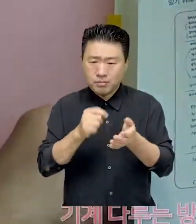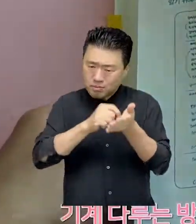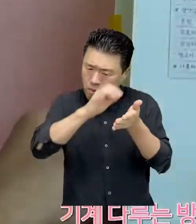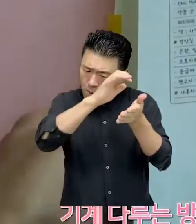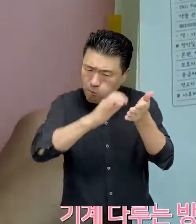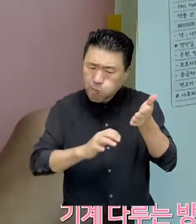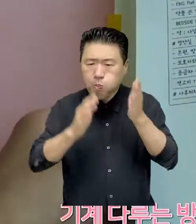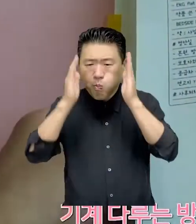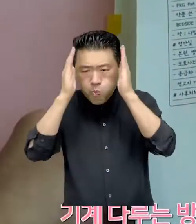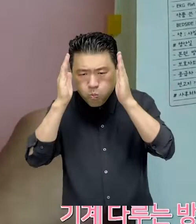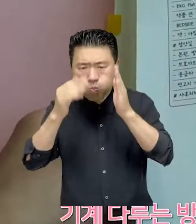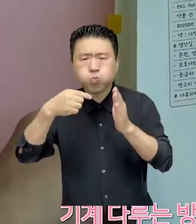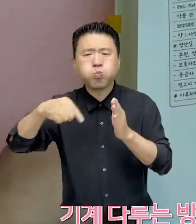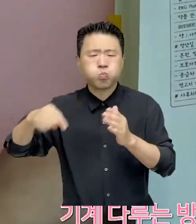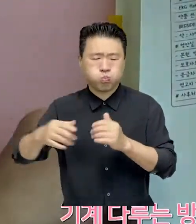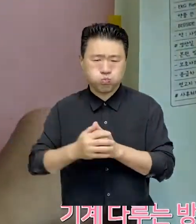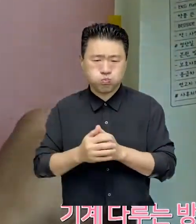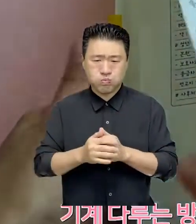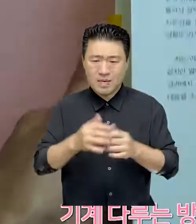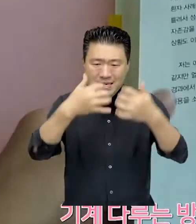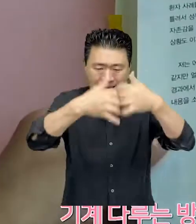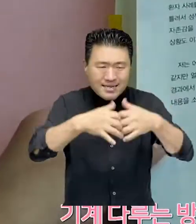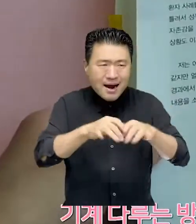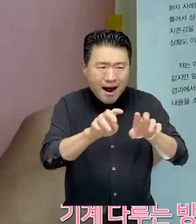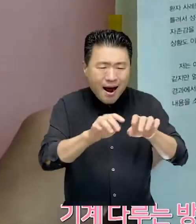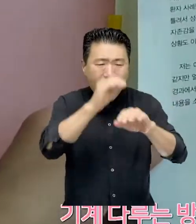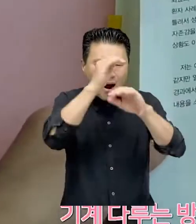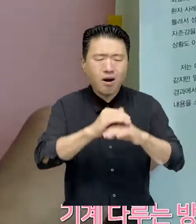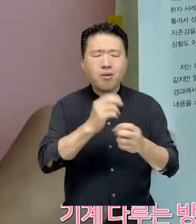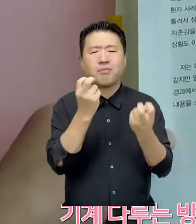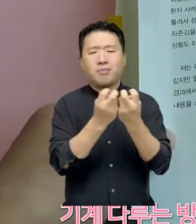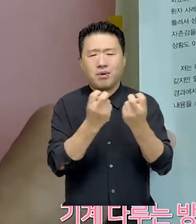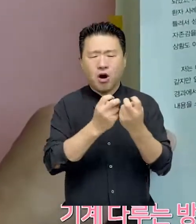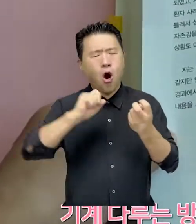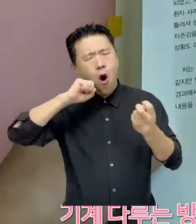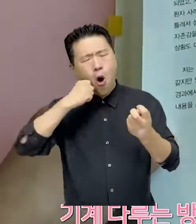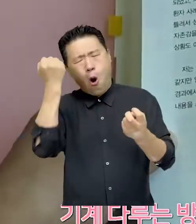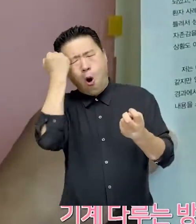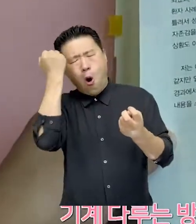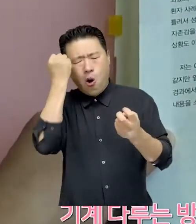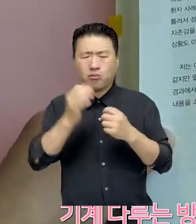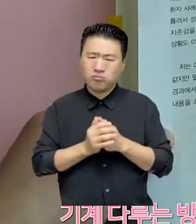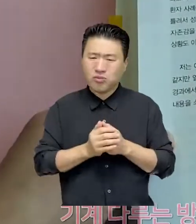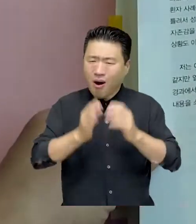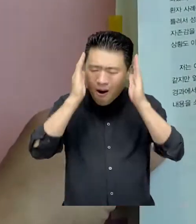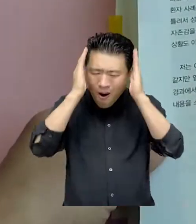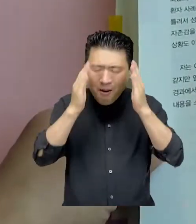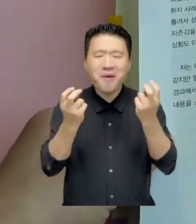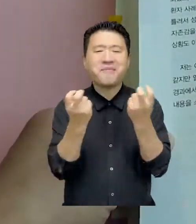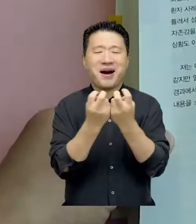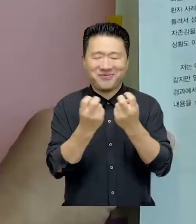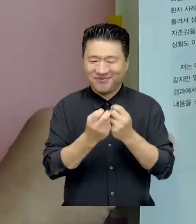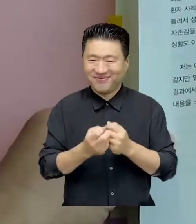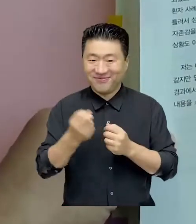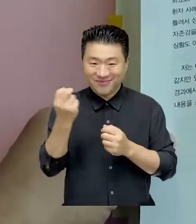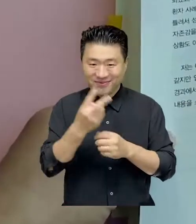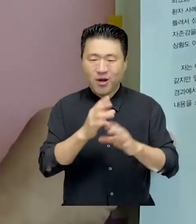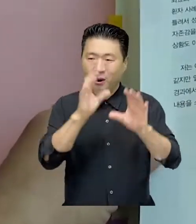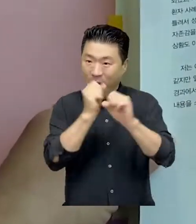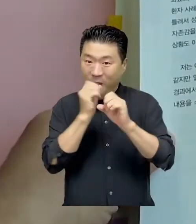식으로 기록을 했고 공부를 했었는지, 기계 다루는 방법에서는 조금 어려운 기계들 공부하는